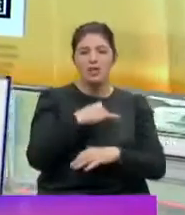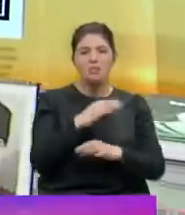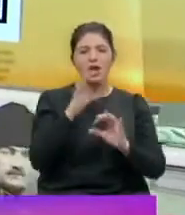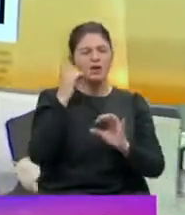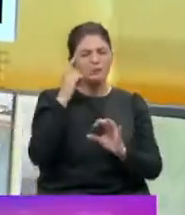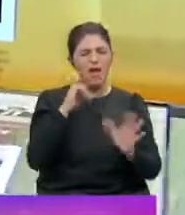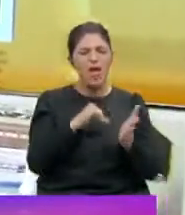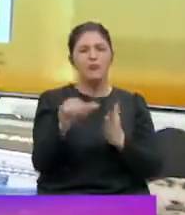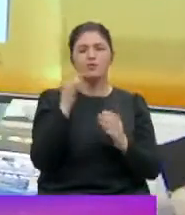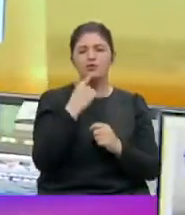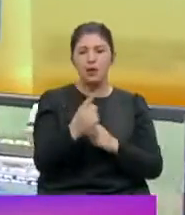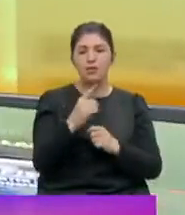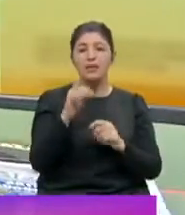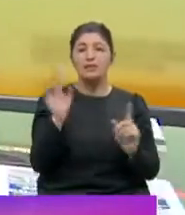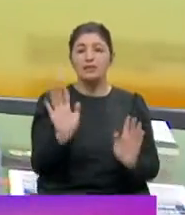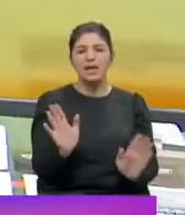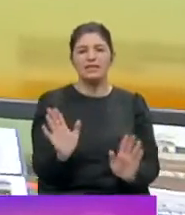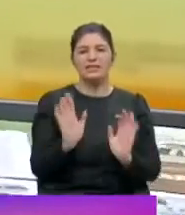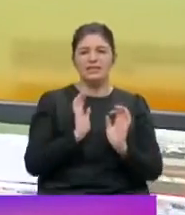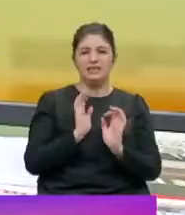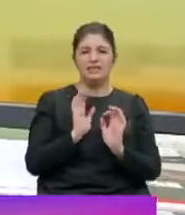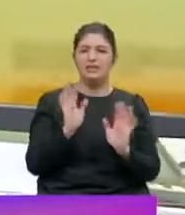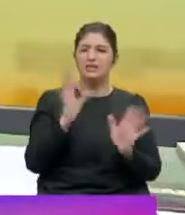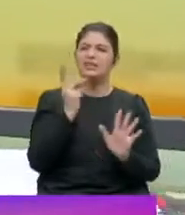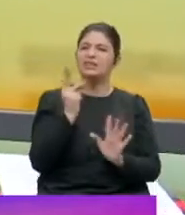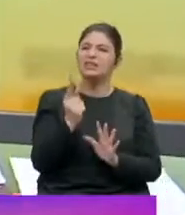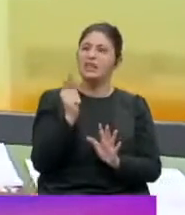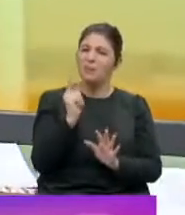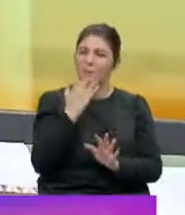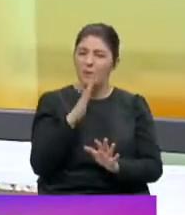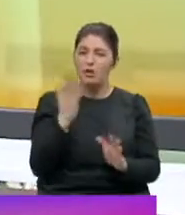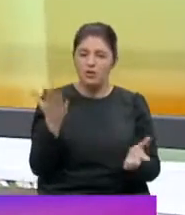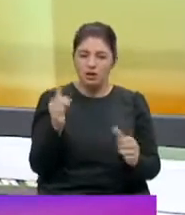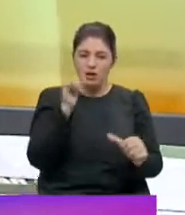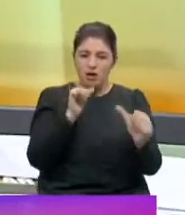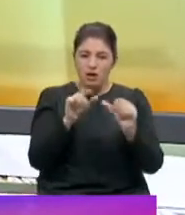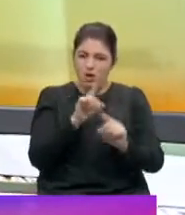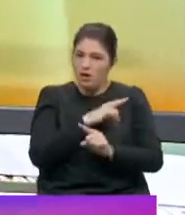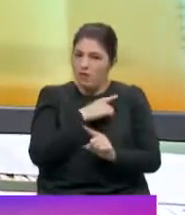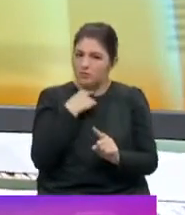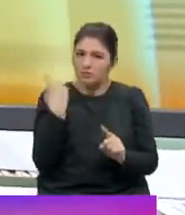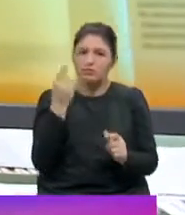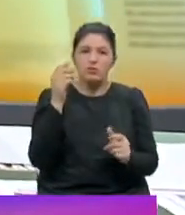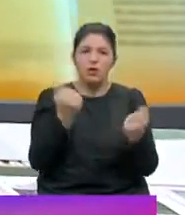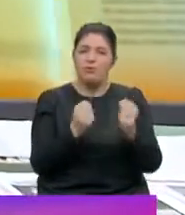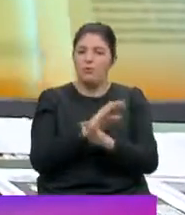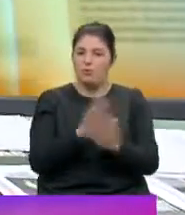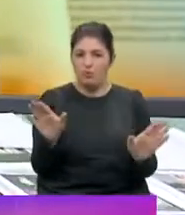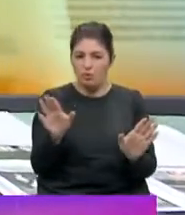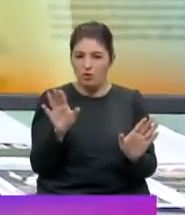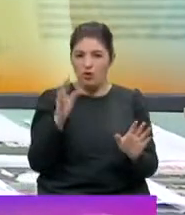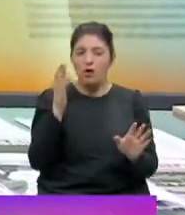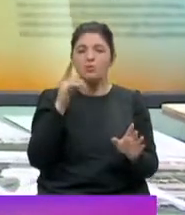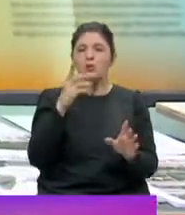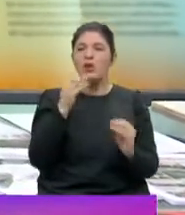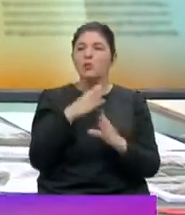yakınlarıma, tanıdıklarıma hep öyle söylerim. Sakın sürat yapmak yok. Zaten alkollü araç başına asla geçilmez. Bundan daha